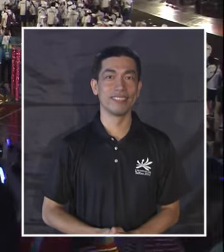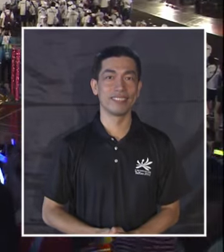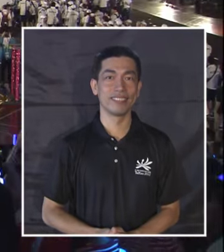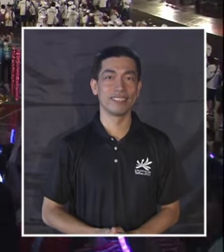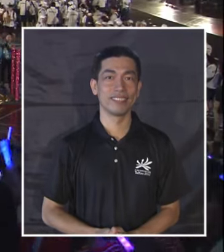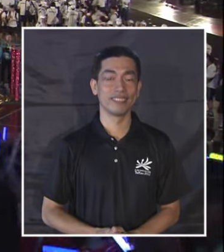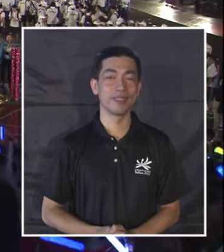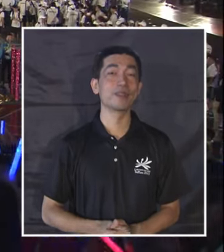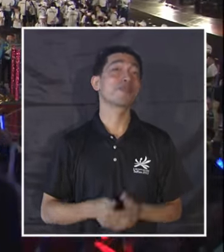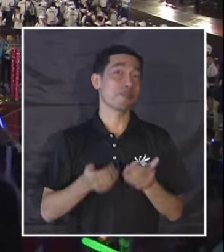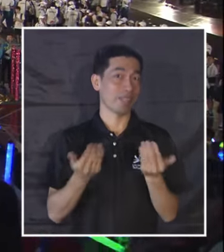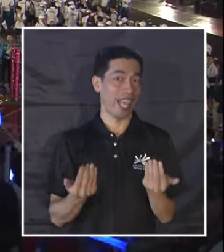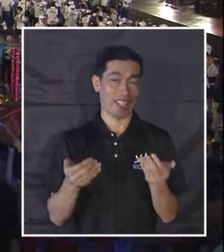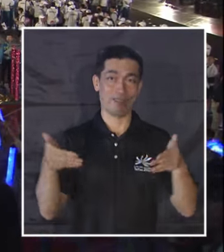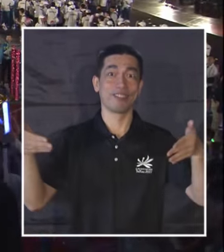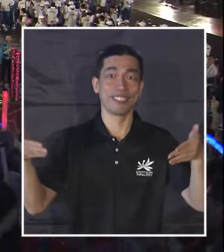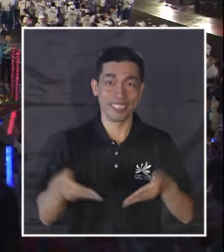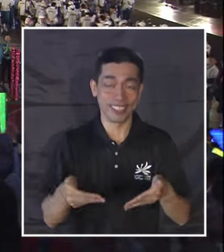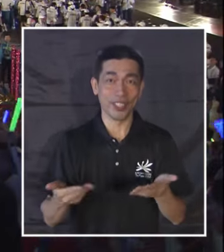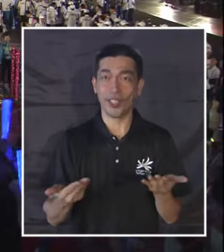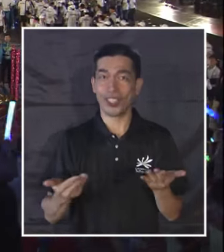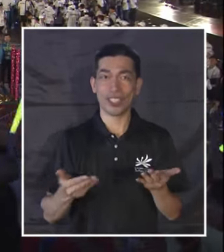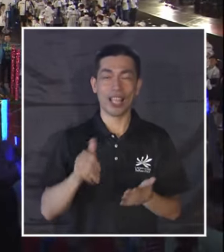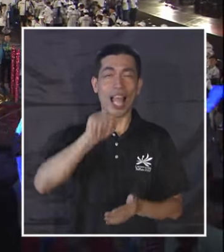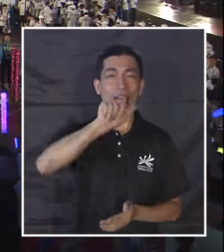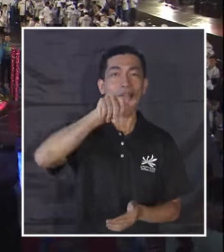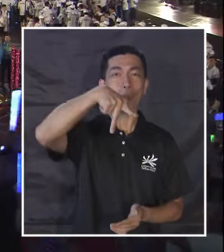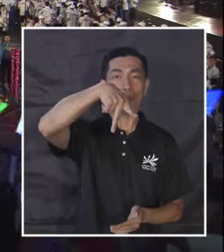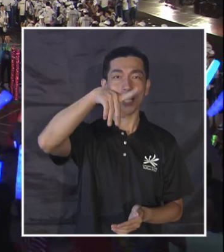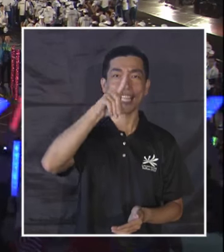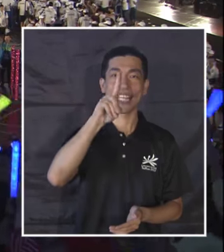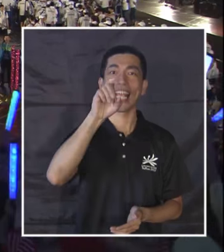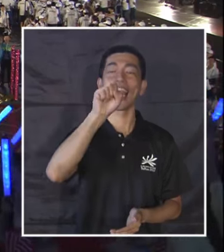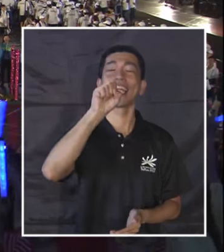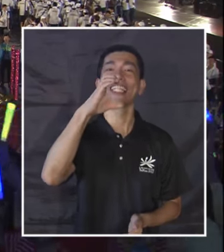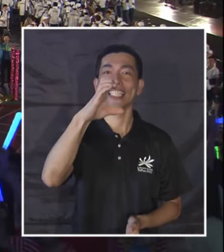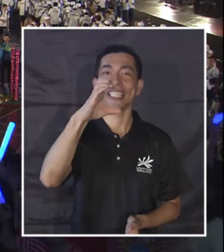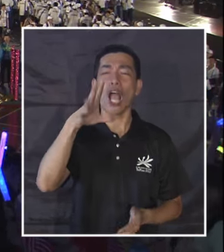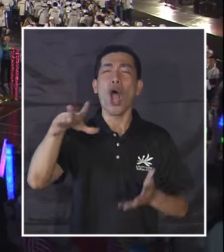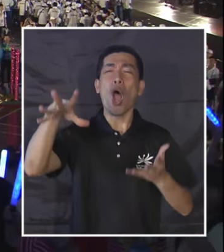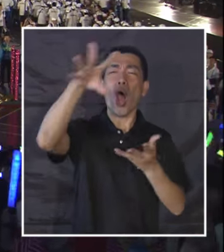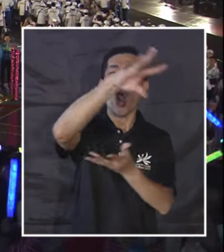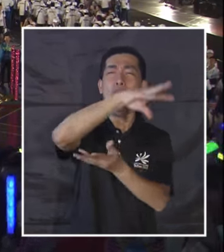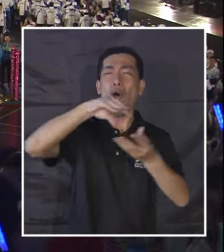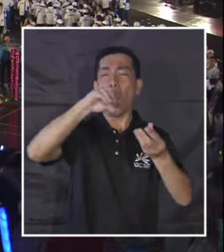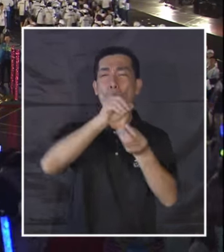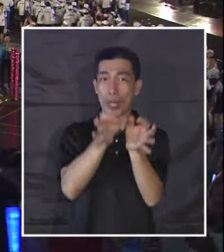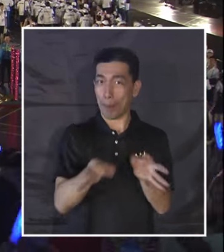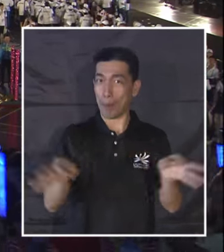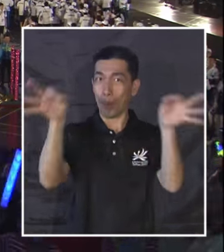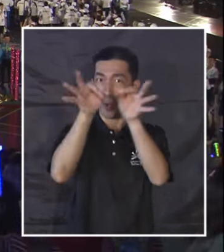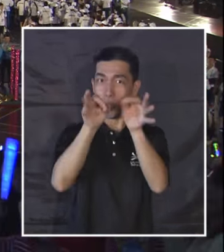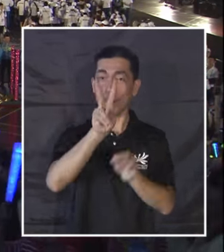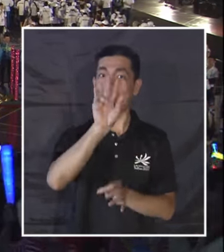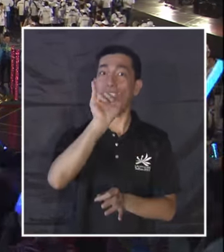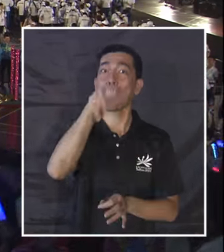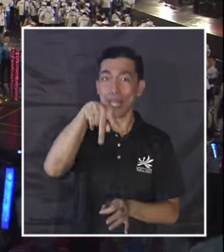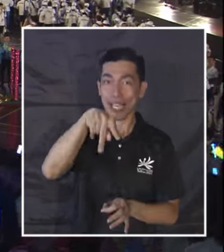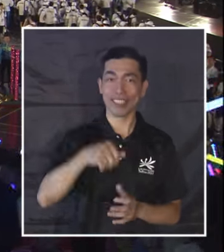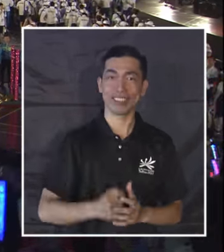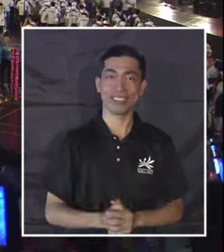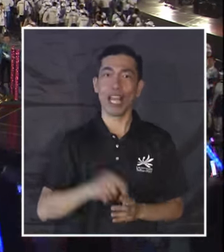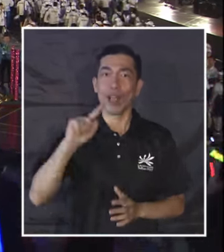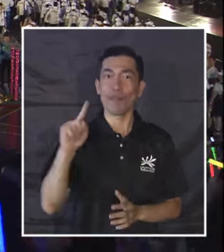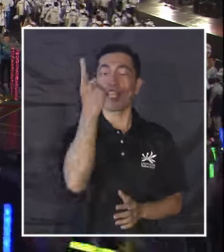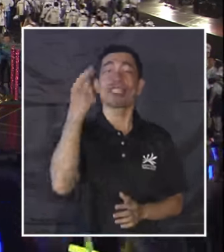而现在要跟大家介绍的就是 APDSC 的所有重要的贵宾，首先是他们的主